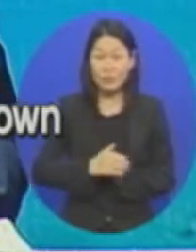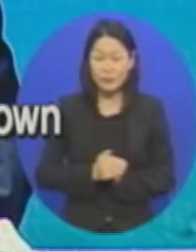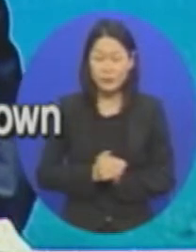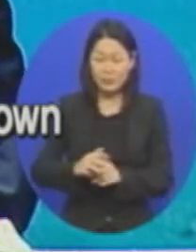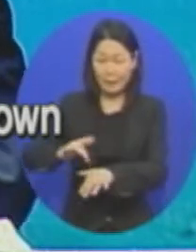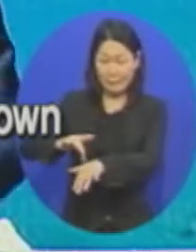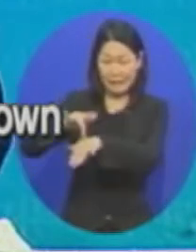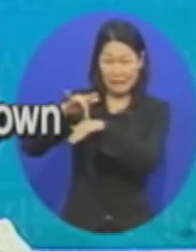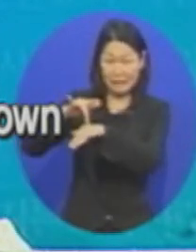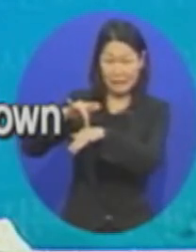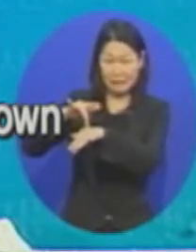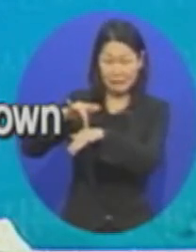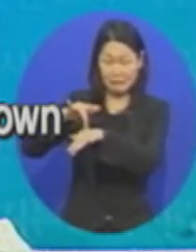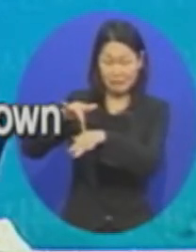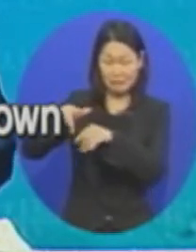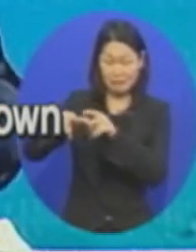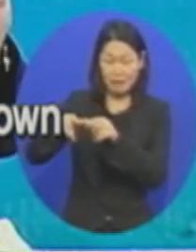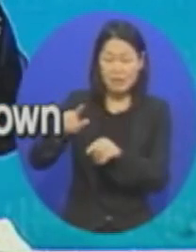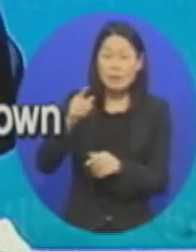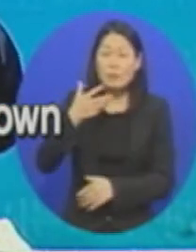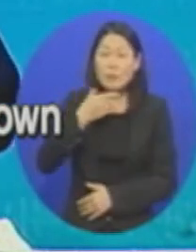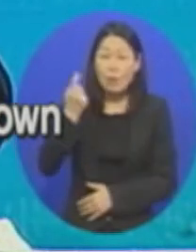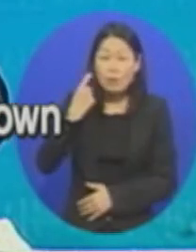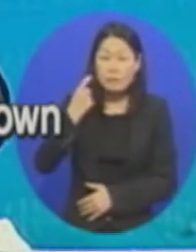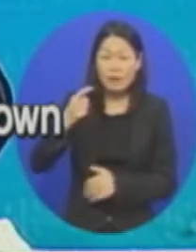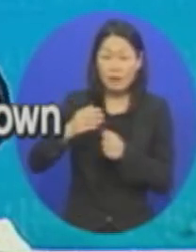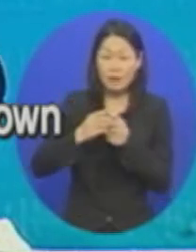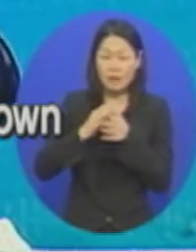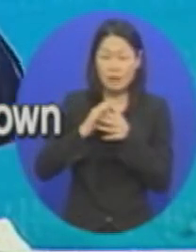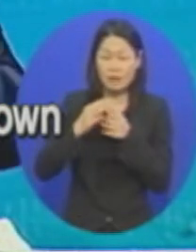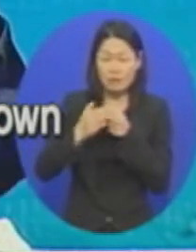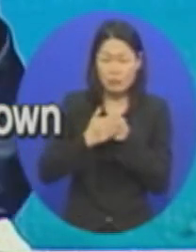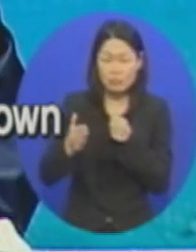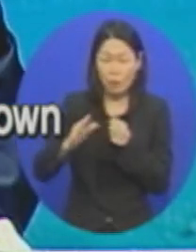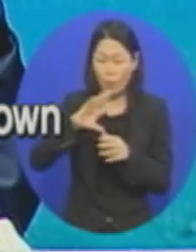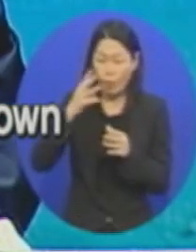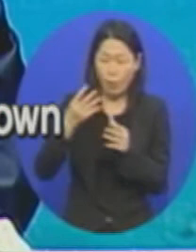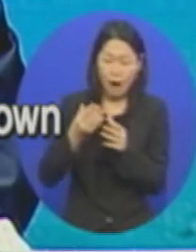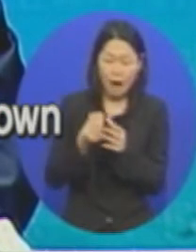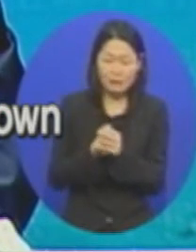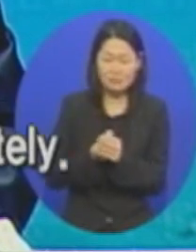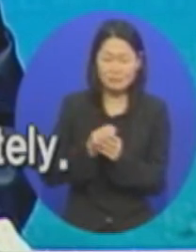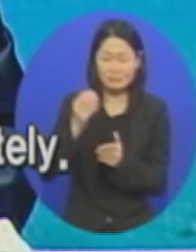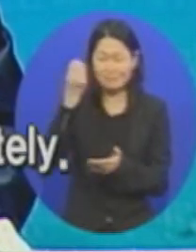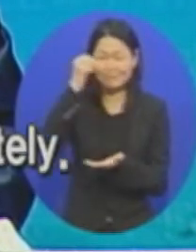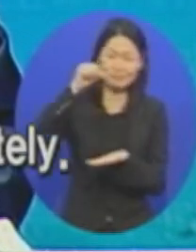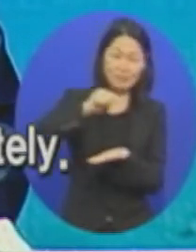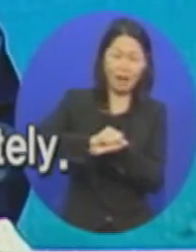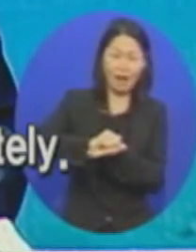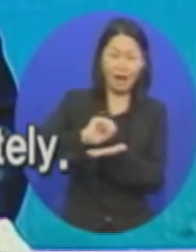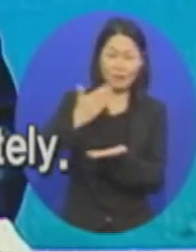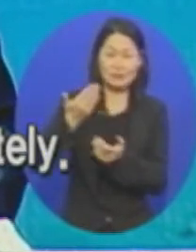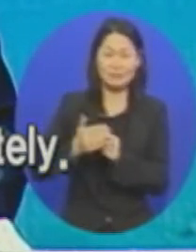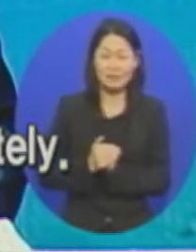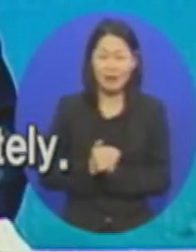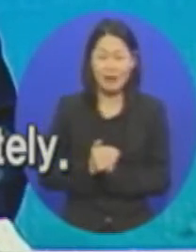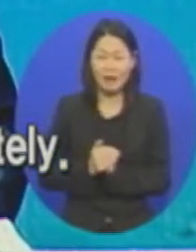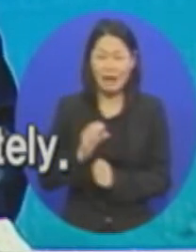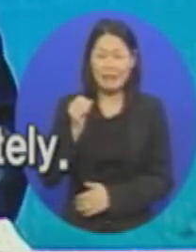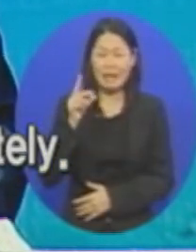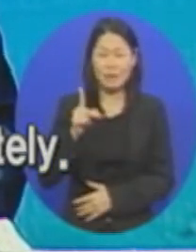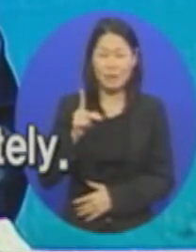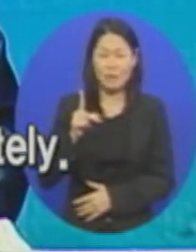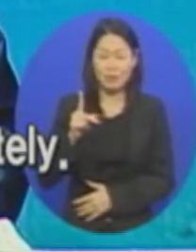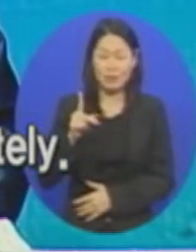요 이 복음에 의해서 완전히 ko 당하고 말았어요 마귀는 아